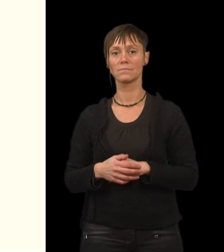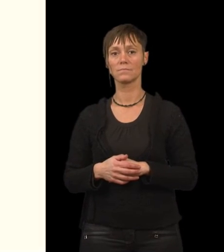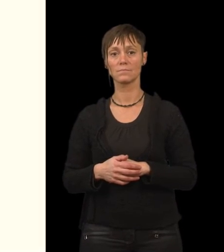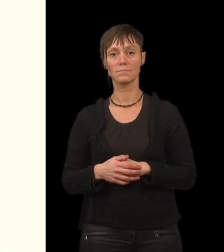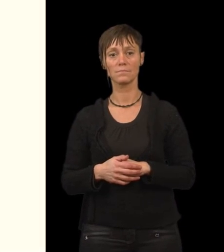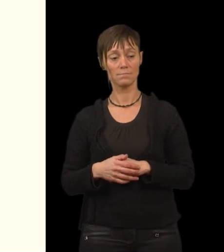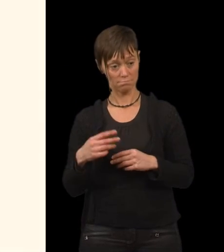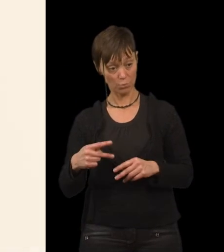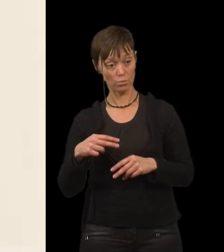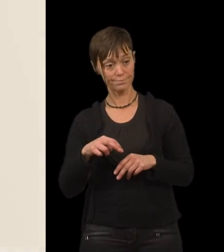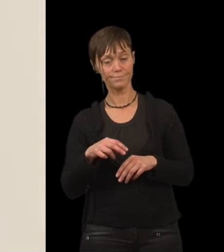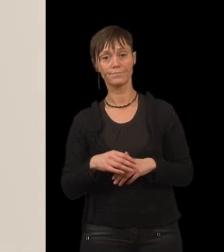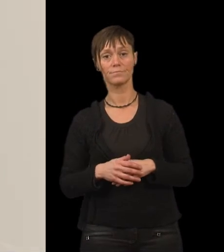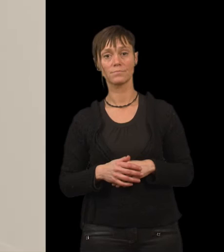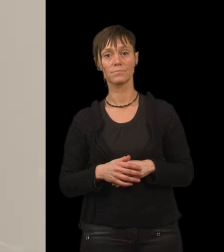Il y a toujours une boucle